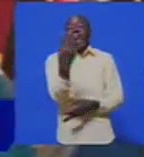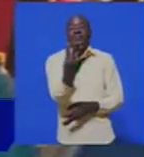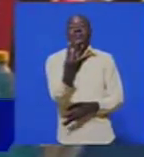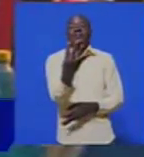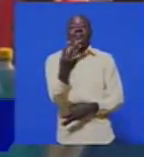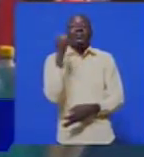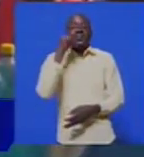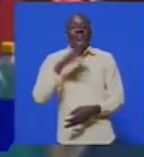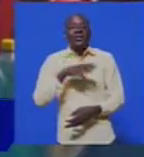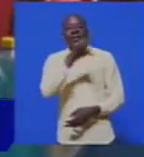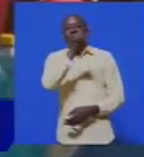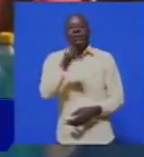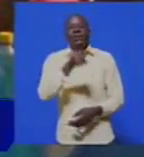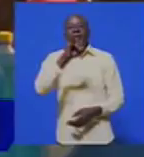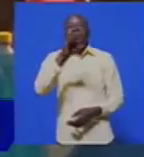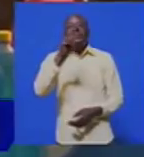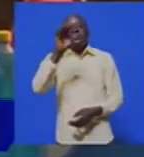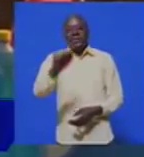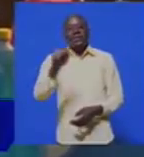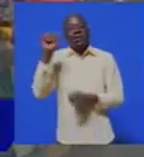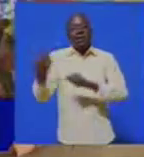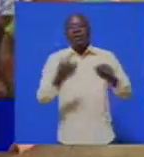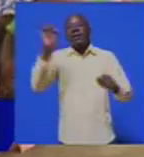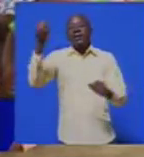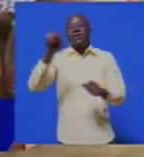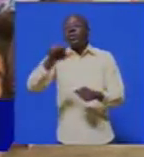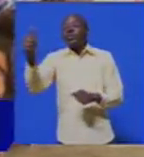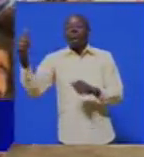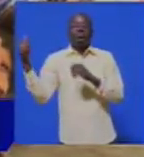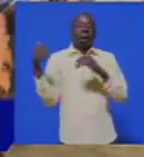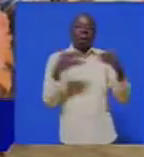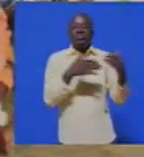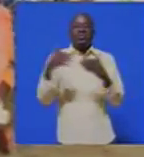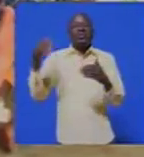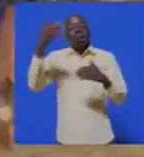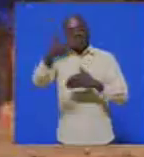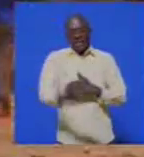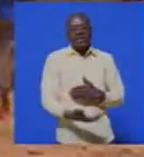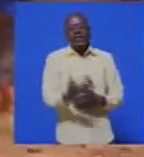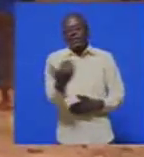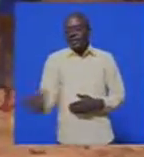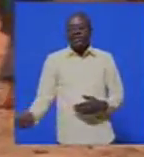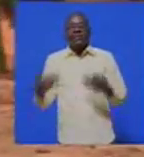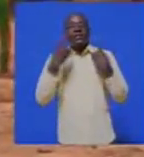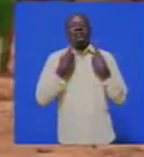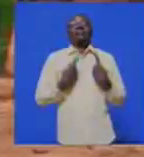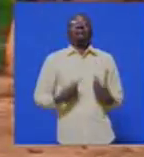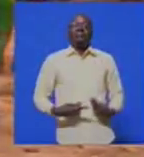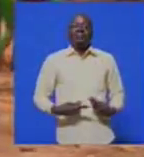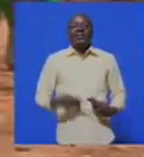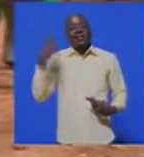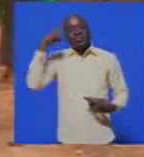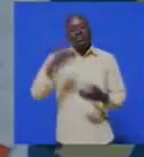Mme Zira et les membres de son association ont engagé une autre lutte en plus de l'accueil des enfants en détresse, celle pour